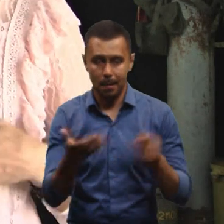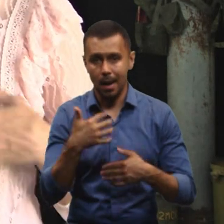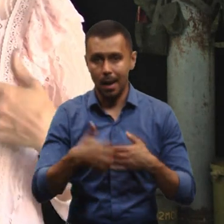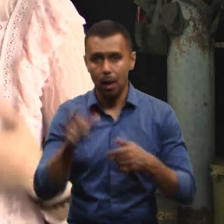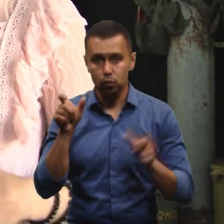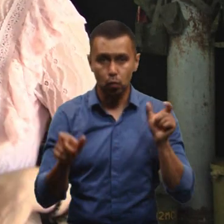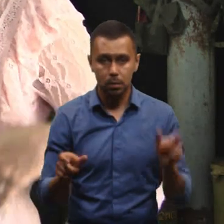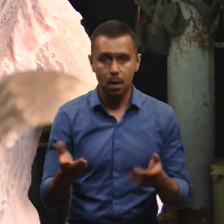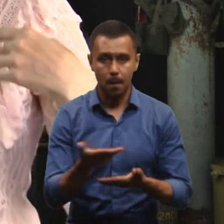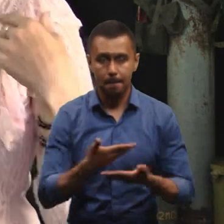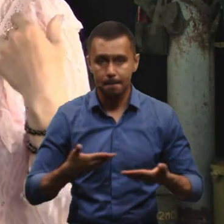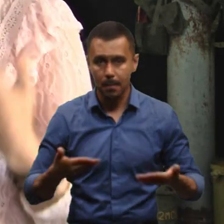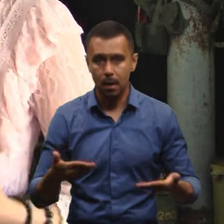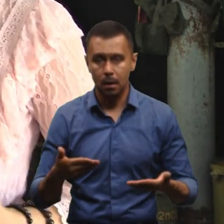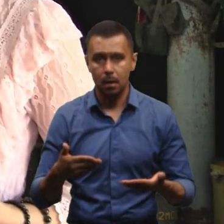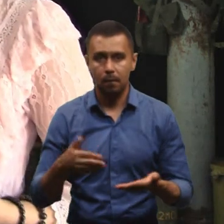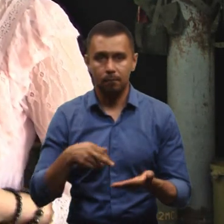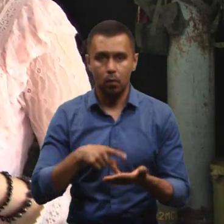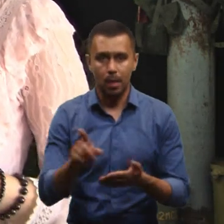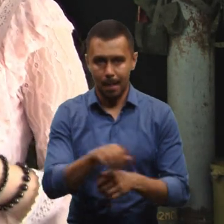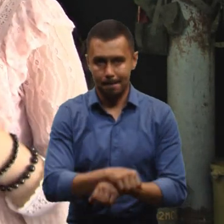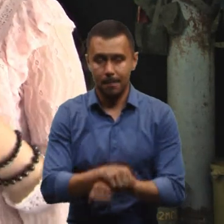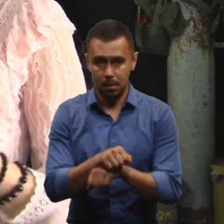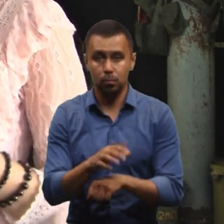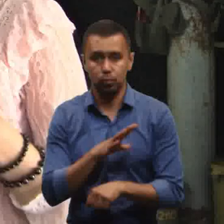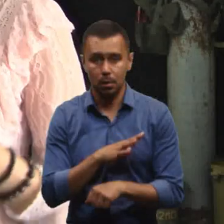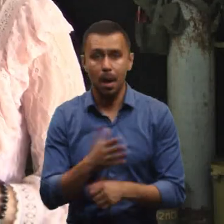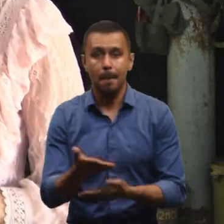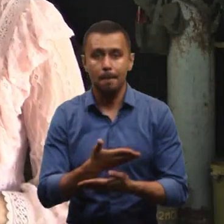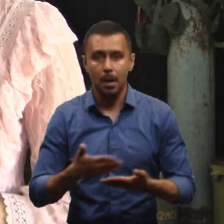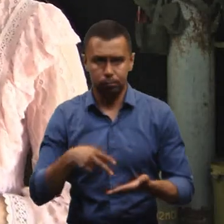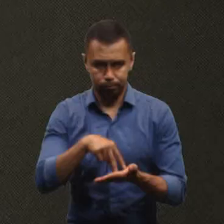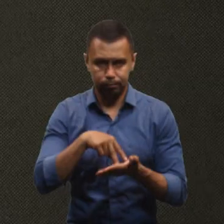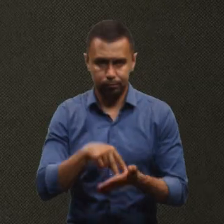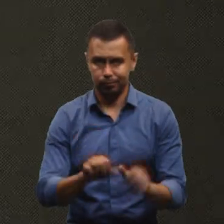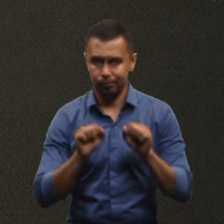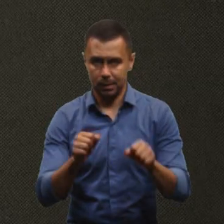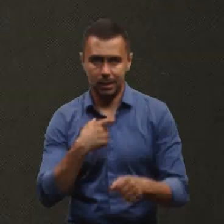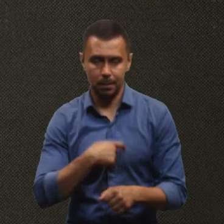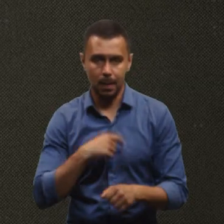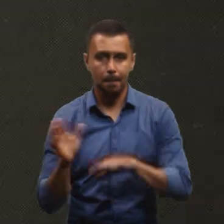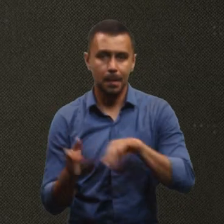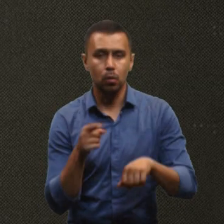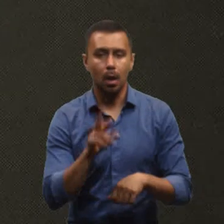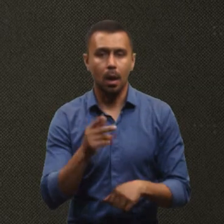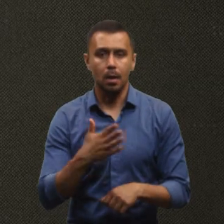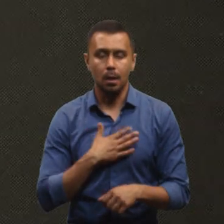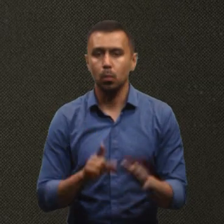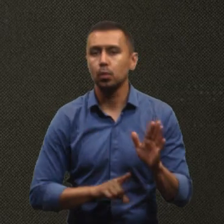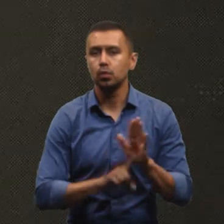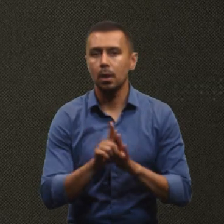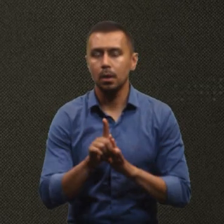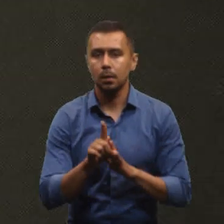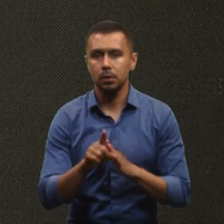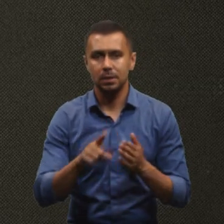херсонці, ми виходили на мітинги, да, ми відстоювали себе. Після того, як нас почали